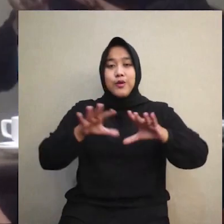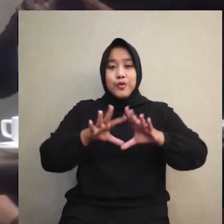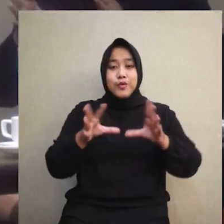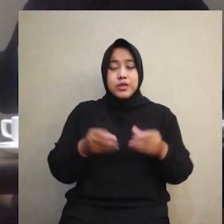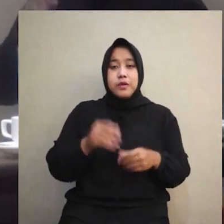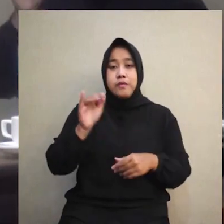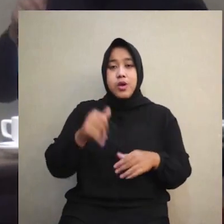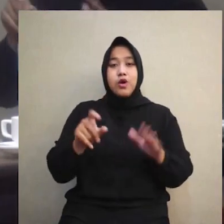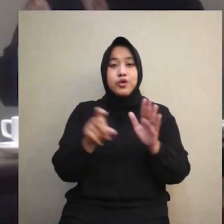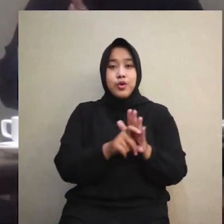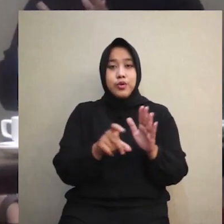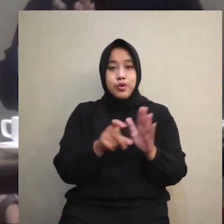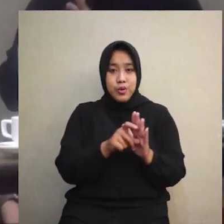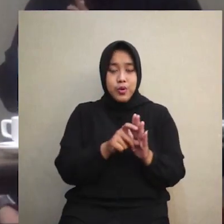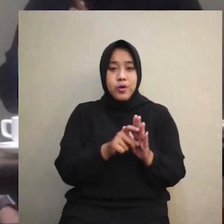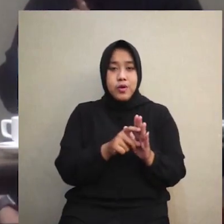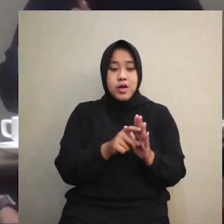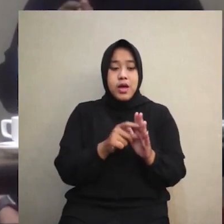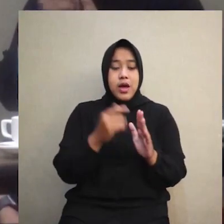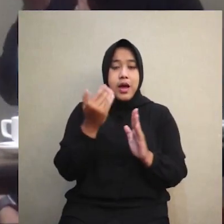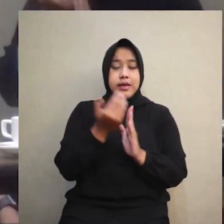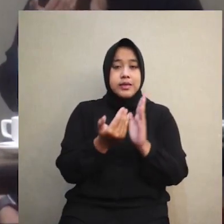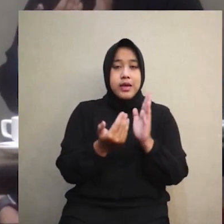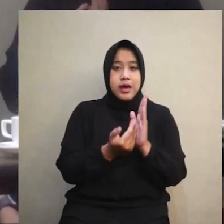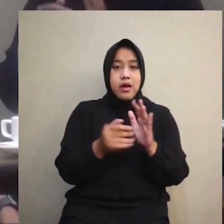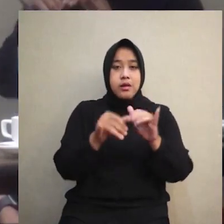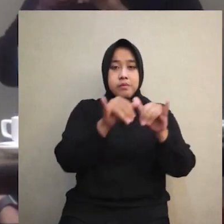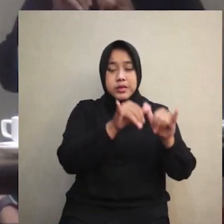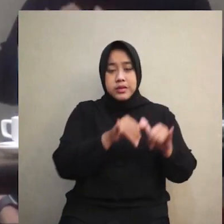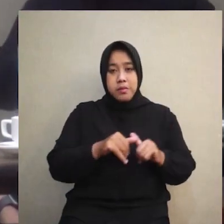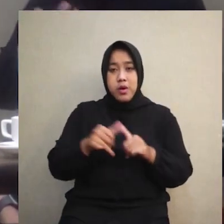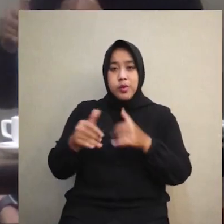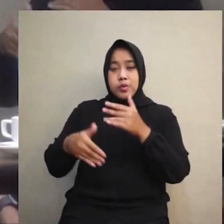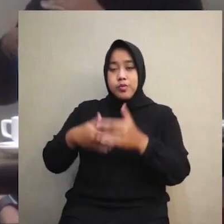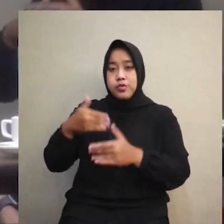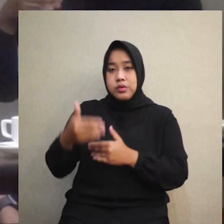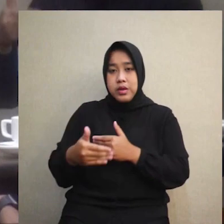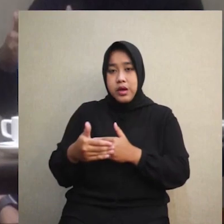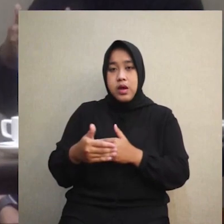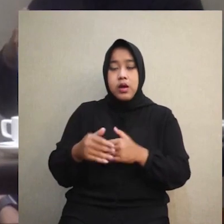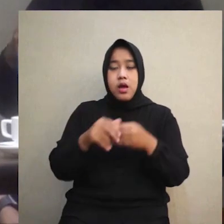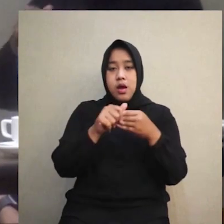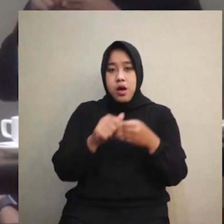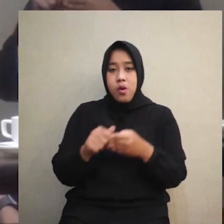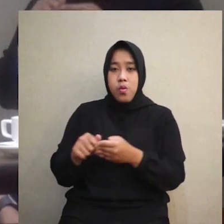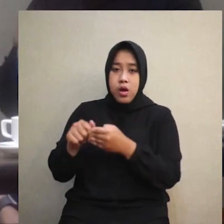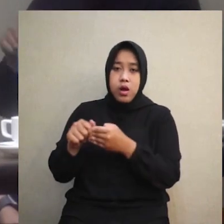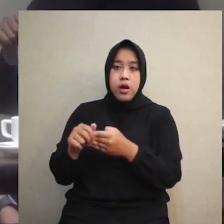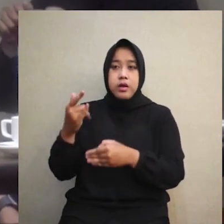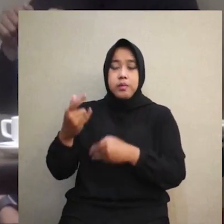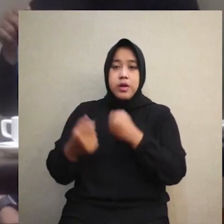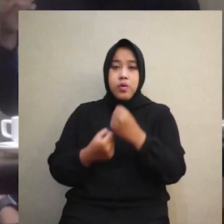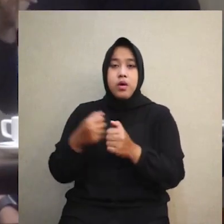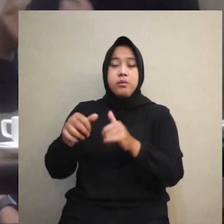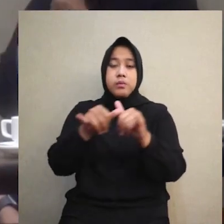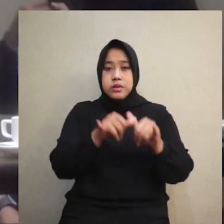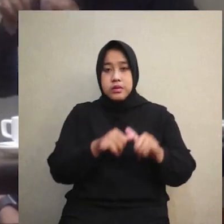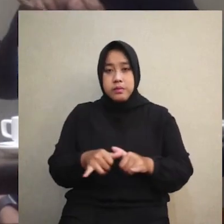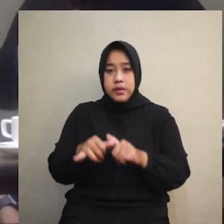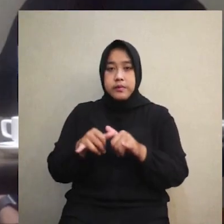kemudian menjadi satu agenda bersama yang kemudian kita Kawal kita lakukan bersama-sama